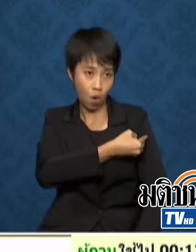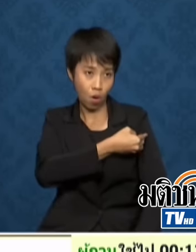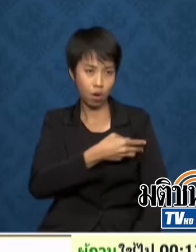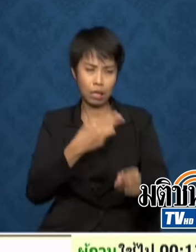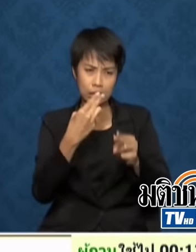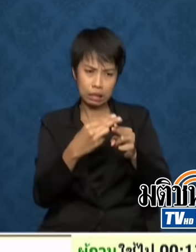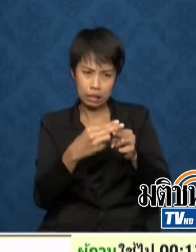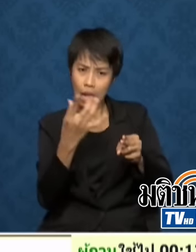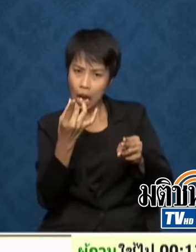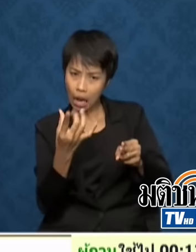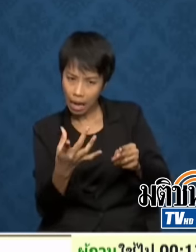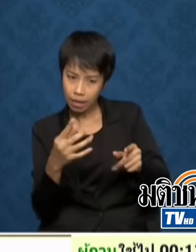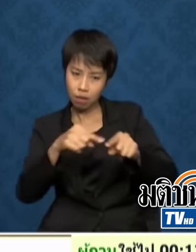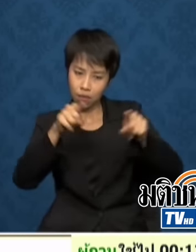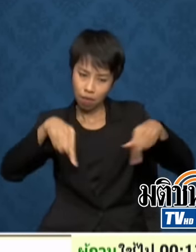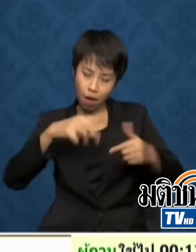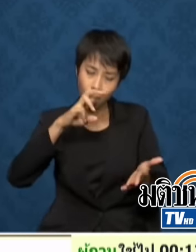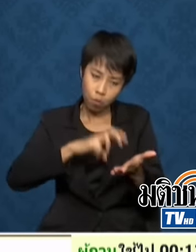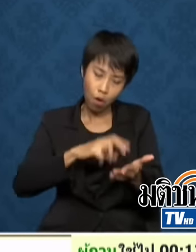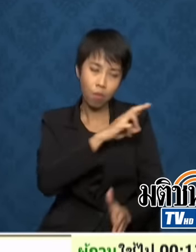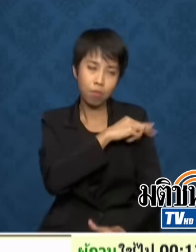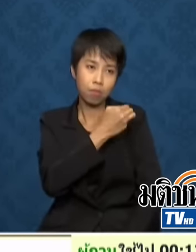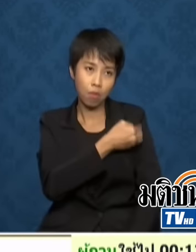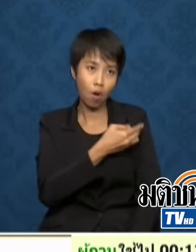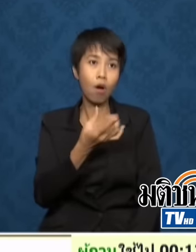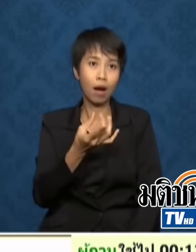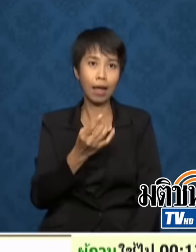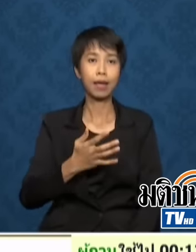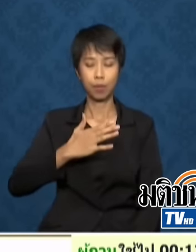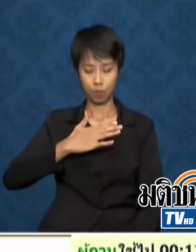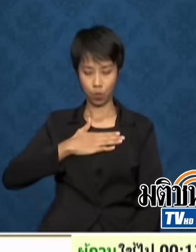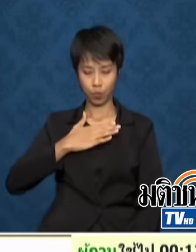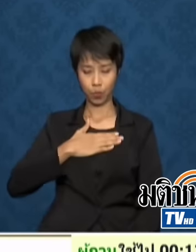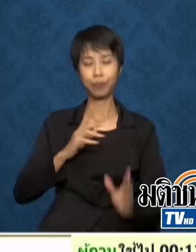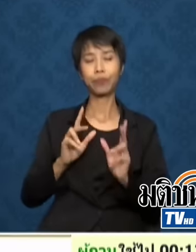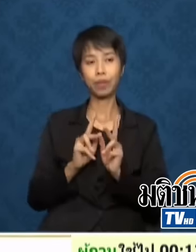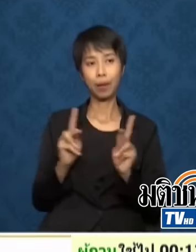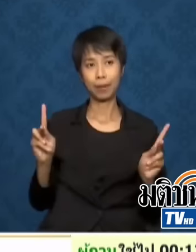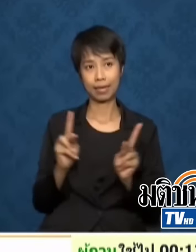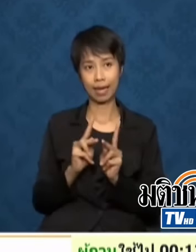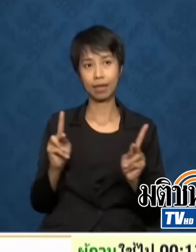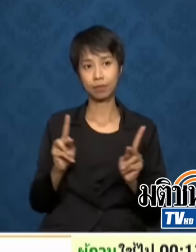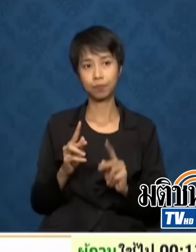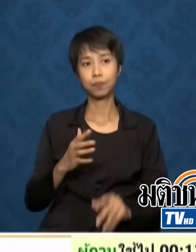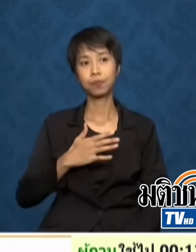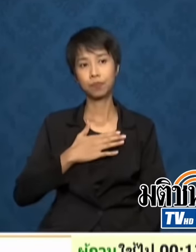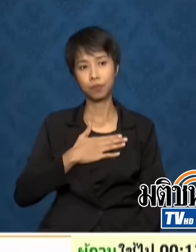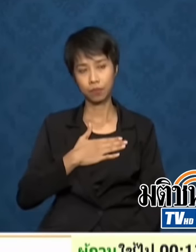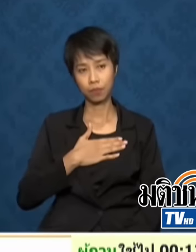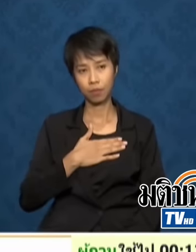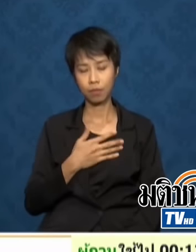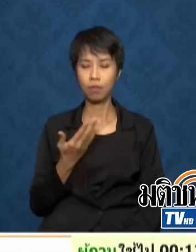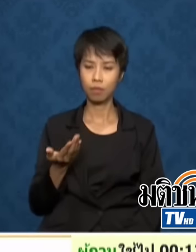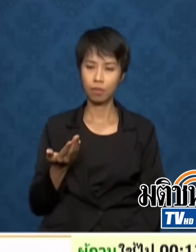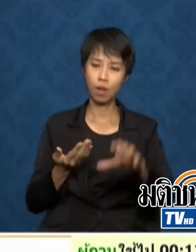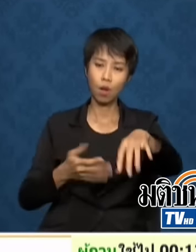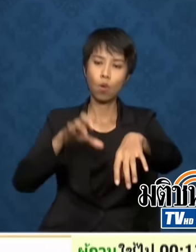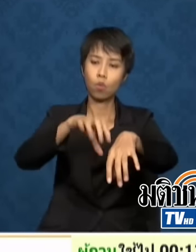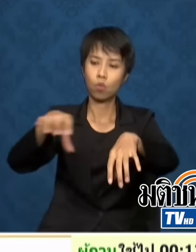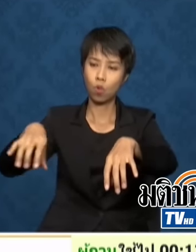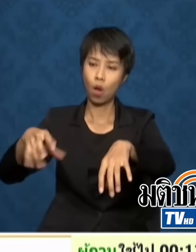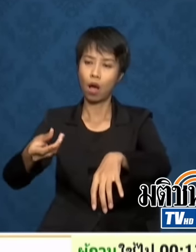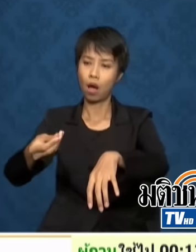ทย์หรือใบแพทย์เนี่ยผมดูผมเป็นกรรมาธิการอยู่กรรมาธิการอะไรเนี้ย ส่วนใหญ่หน่วยเขาจะไม่ให้คือเ